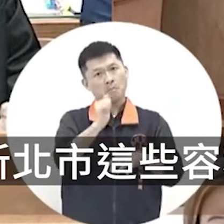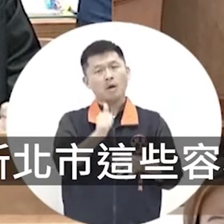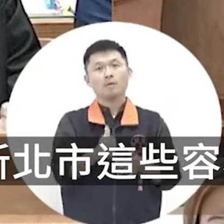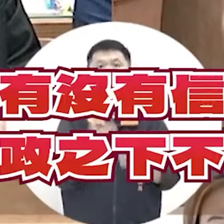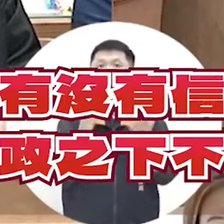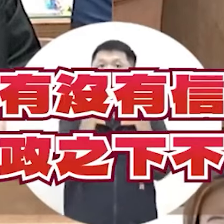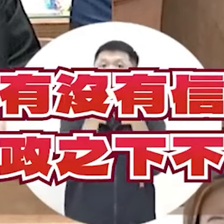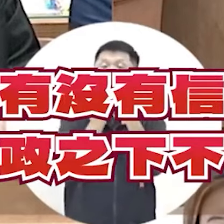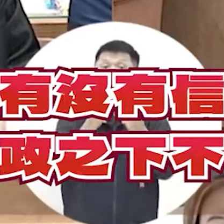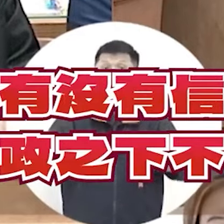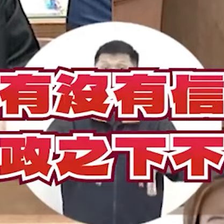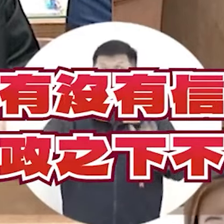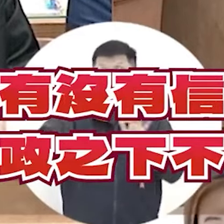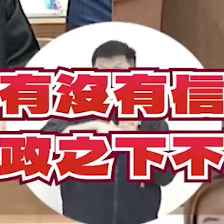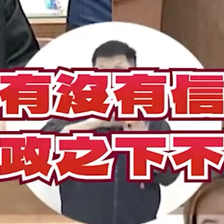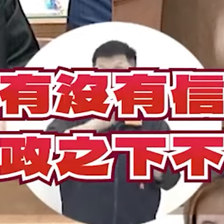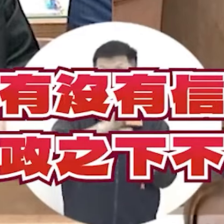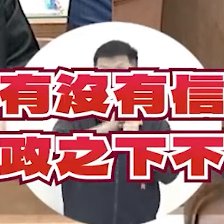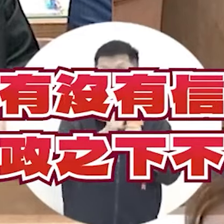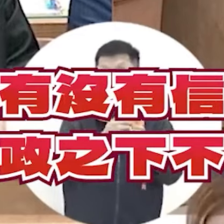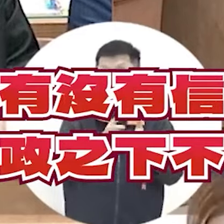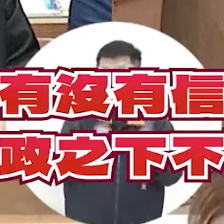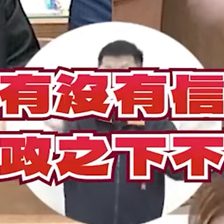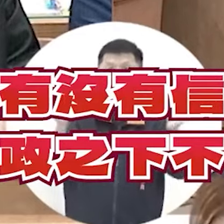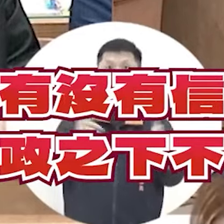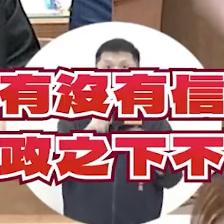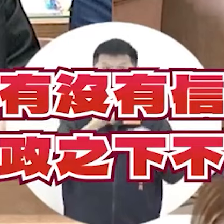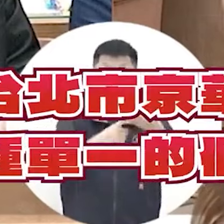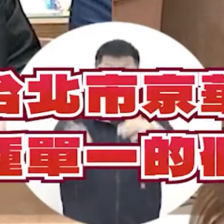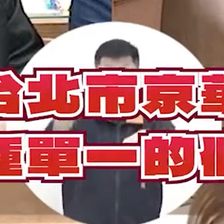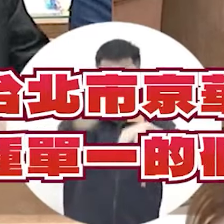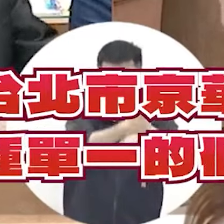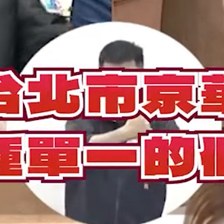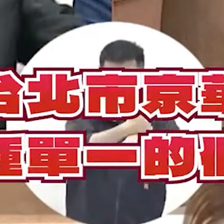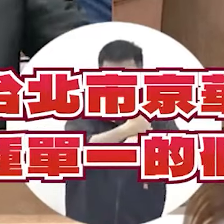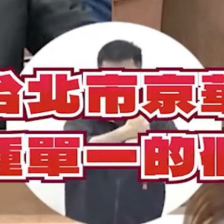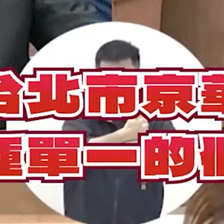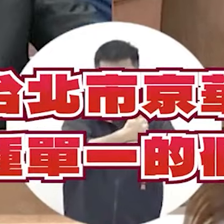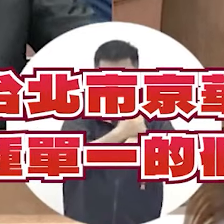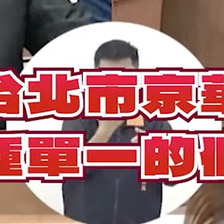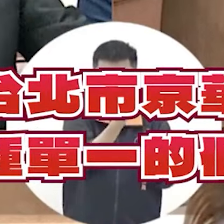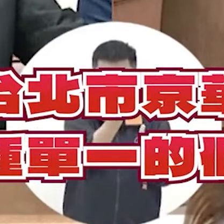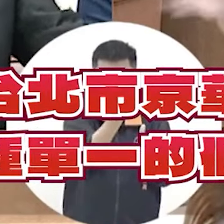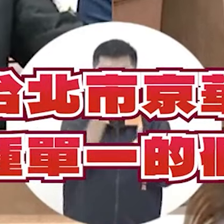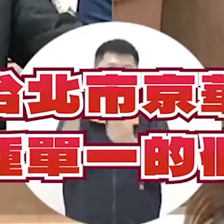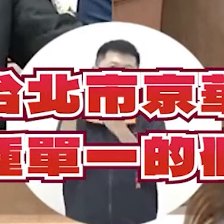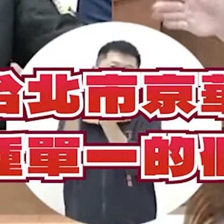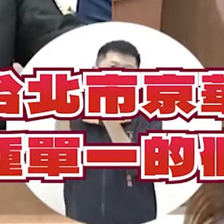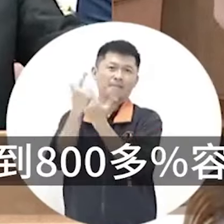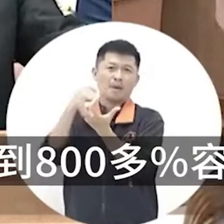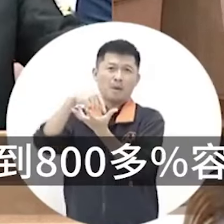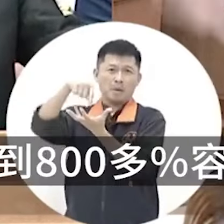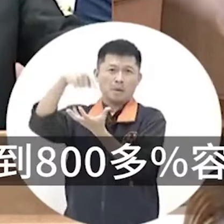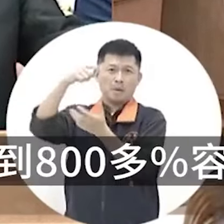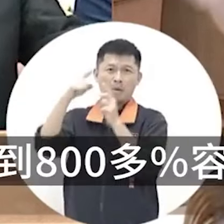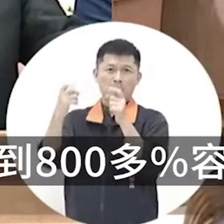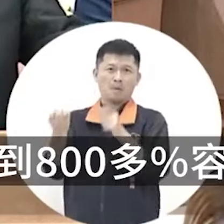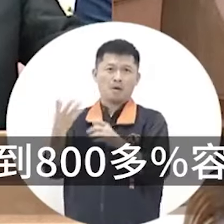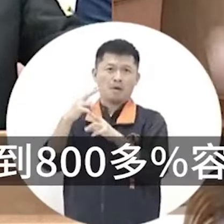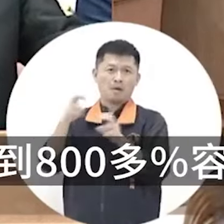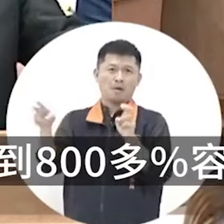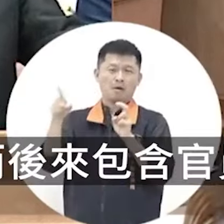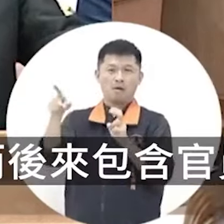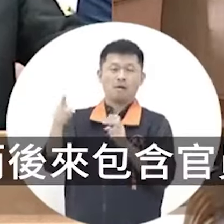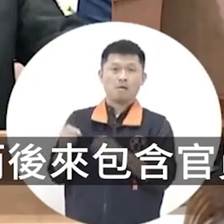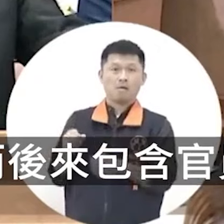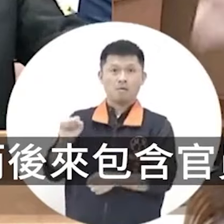容积放宽，你有没有信心在你主政之下不会发生像台北市金华城这种单一的个案拿到800多%的